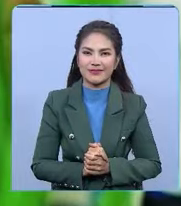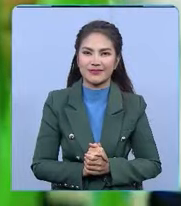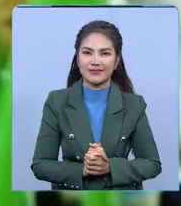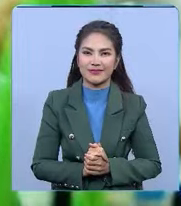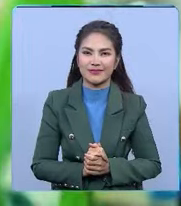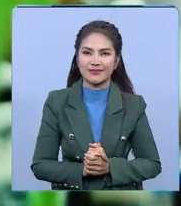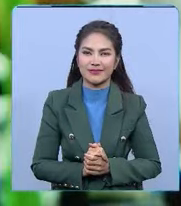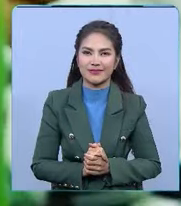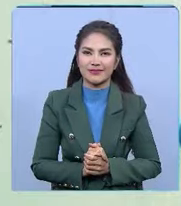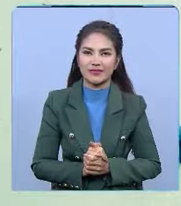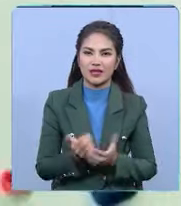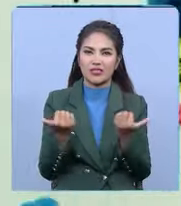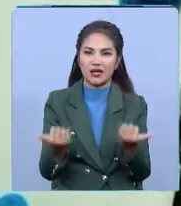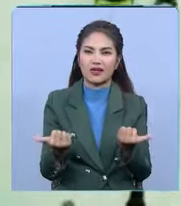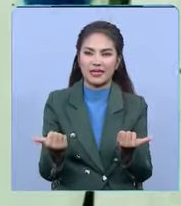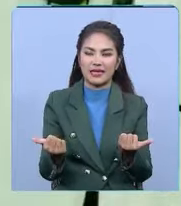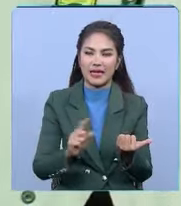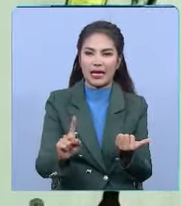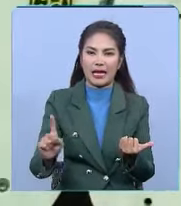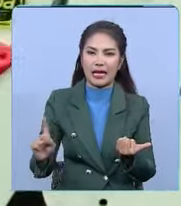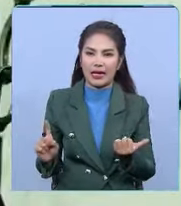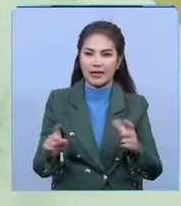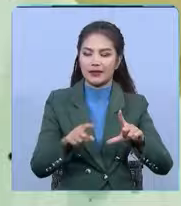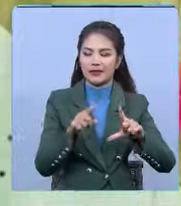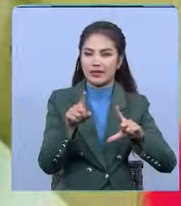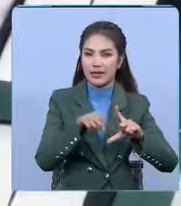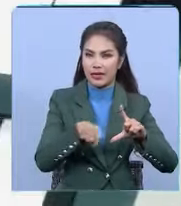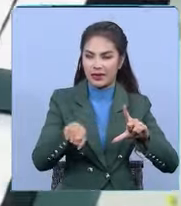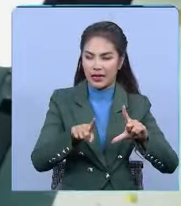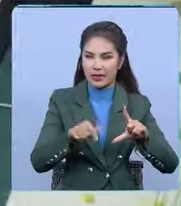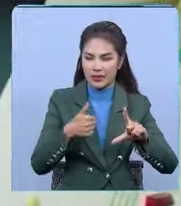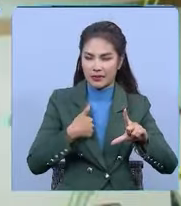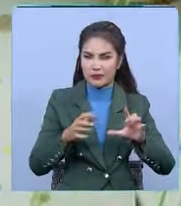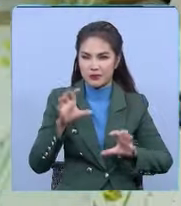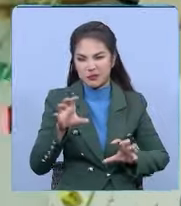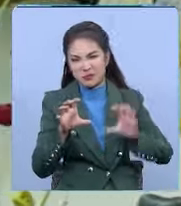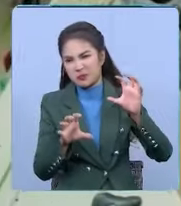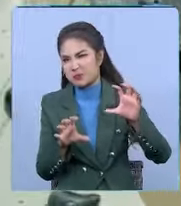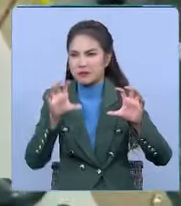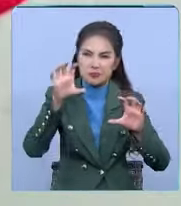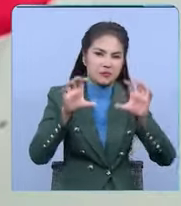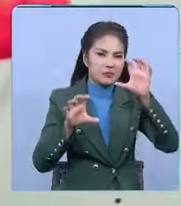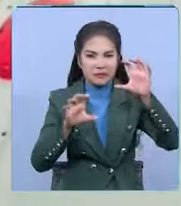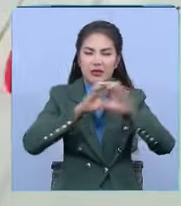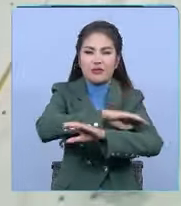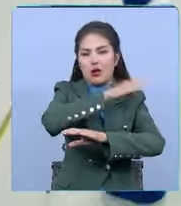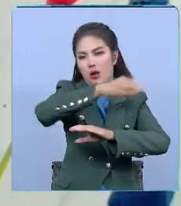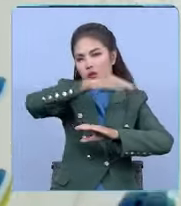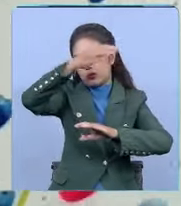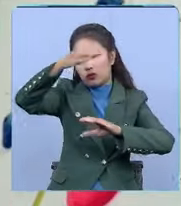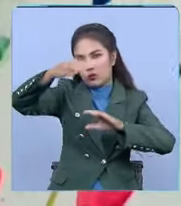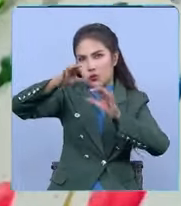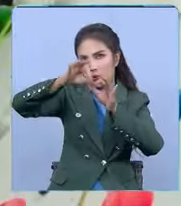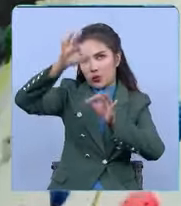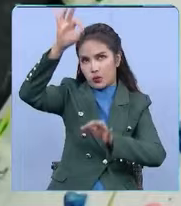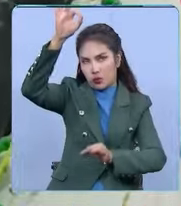ตอนนี้เนี่ยซึ่งเป็นพรรคก้าวไกลแล้วเนี่ยกำลังปีนภูเขาอยู่ตอนนี้พี่กำลังปีนยอดเขาเอเวอเรสต ์ หรือพี่กำลังปีนดอยอิน